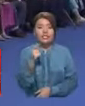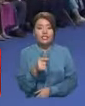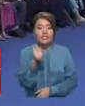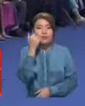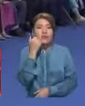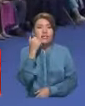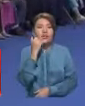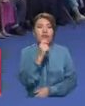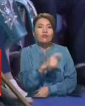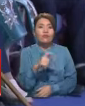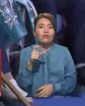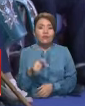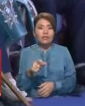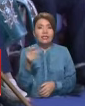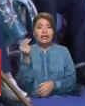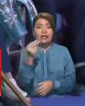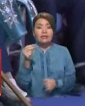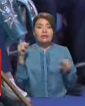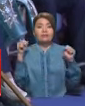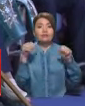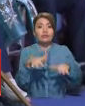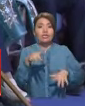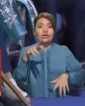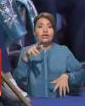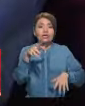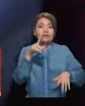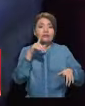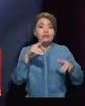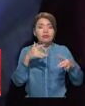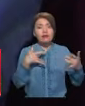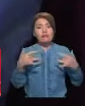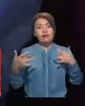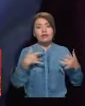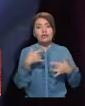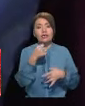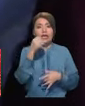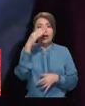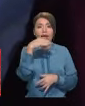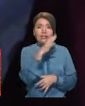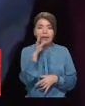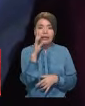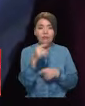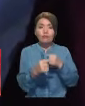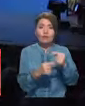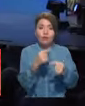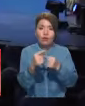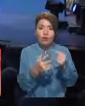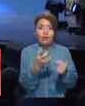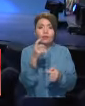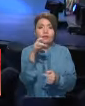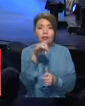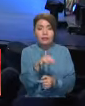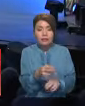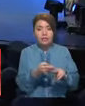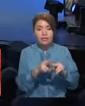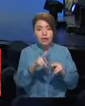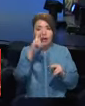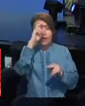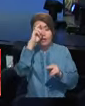пенсионеров и ветеранов столицы стали почетными гостями праздничного концерта «Ата-ана Улагата» «Урпака Аманат». Мероприятие в